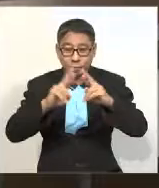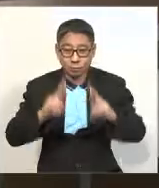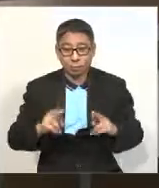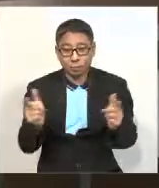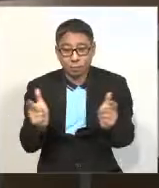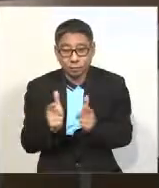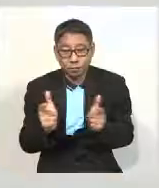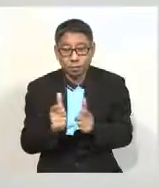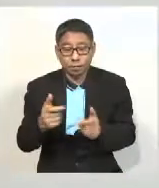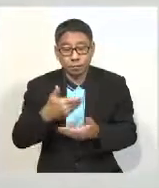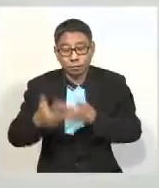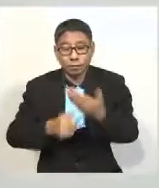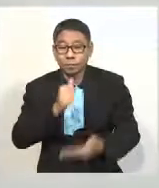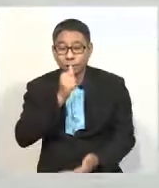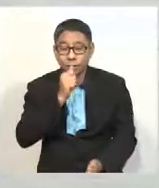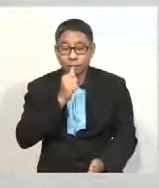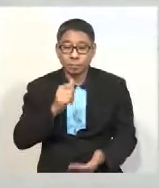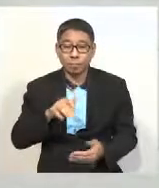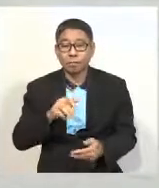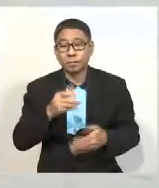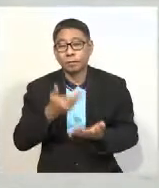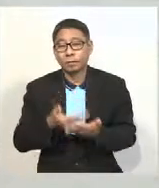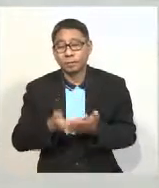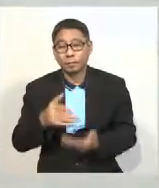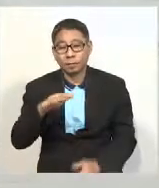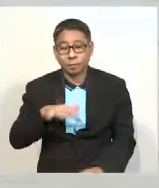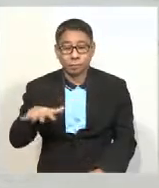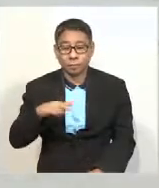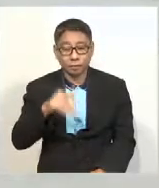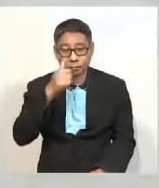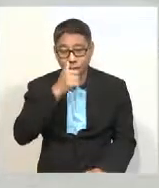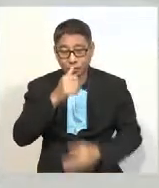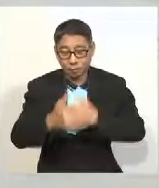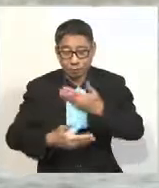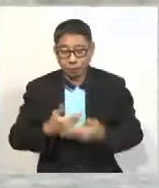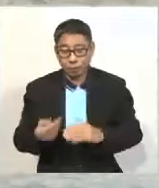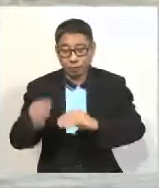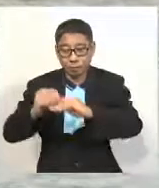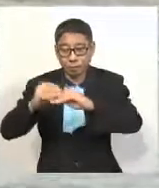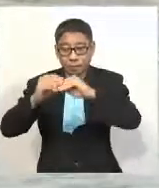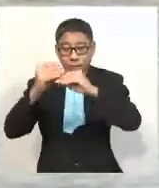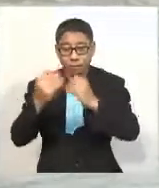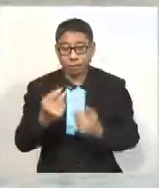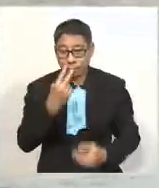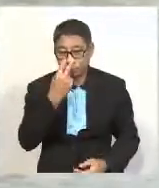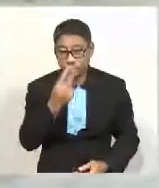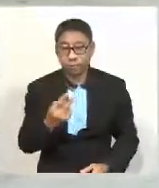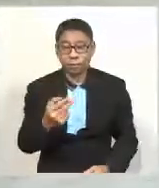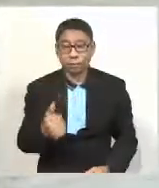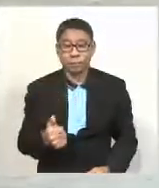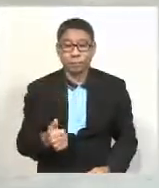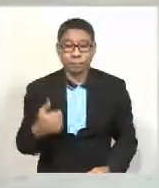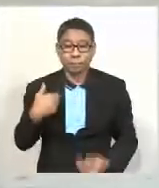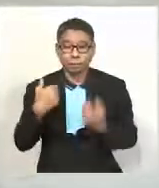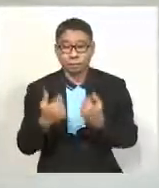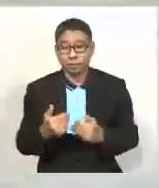ค้าเล็กๆก็ยังคงขายอาหารในราคาปกติค่ะ ก็ถือว่าขายอาหารได้เพิ่มมากขึ้นด้วยนะคะมีช่องทางเพิ่มมากขึ้นด้วย